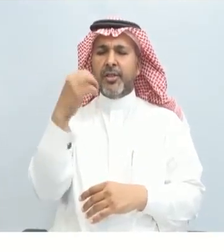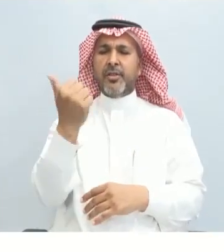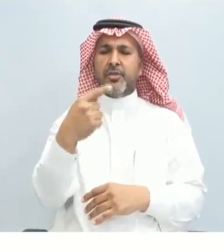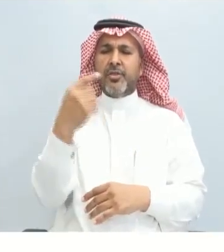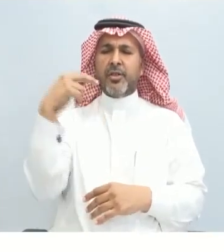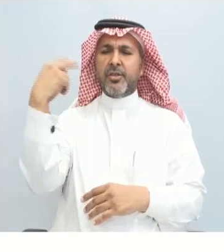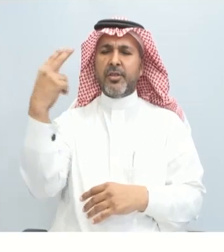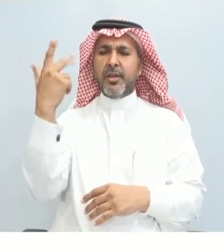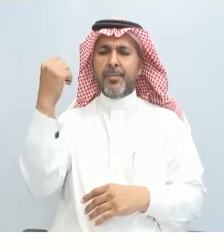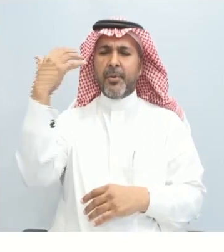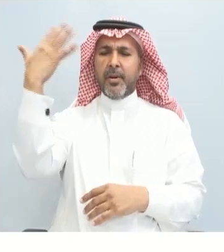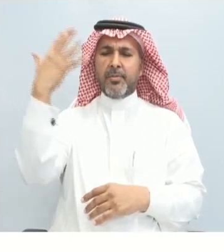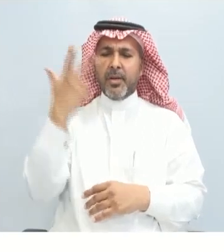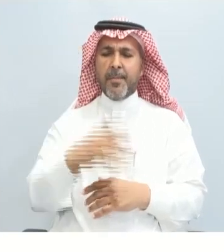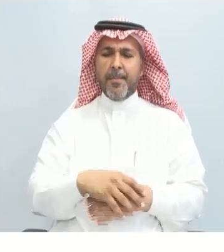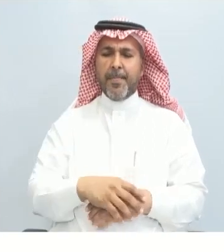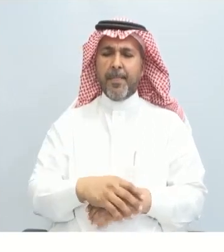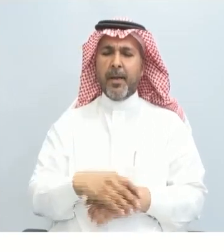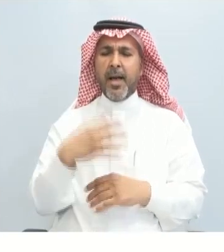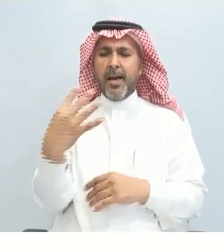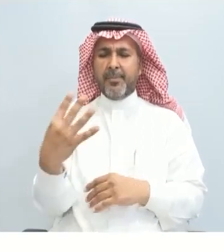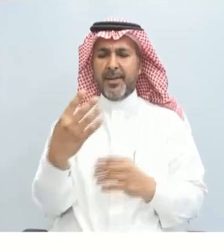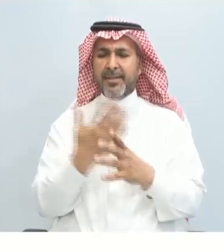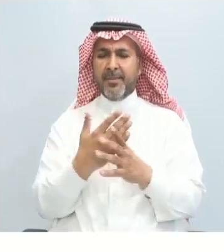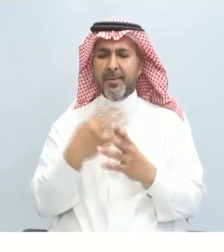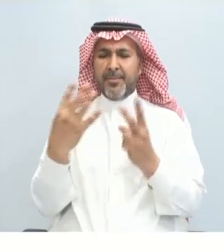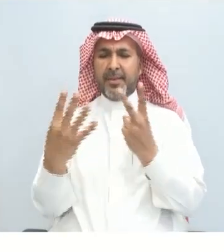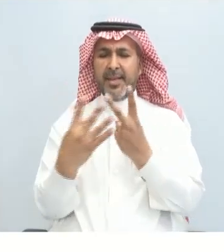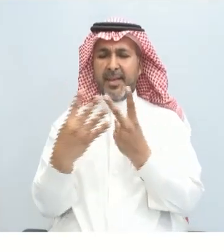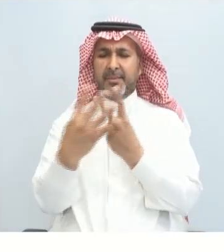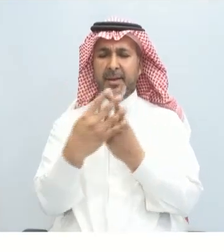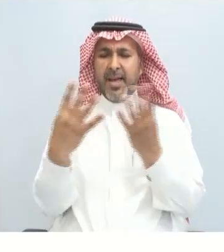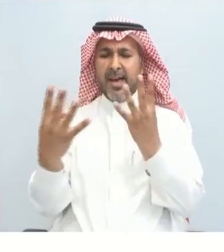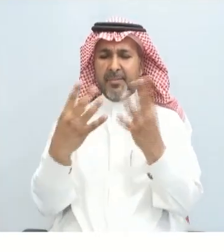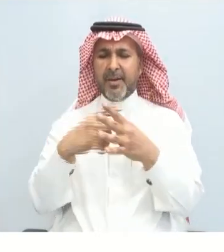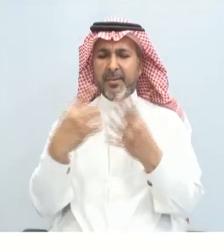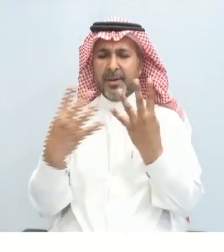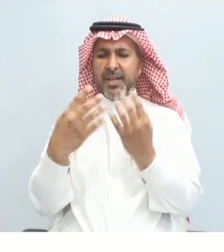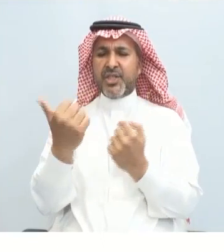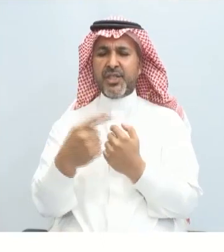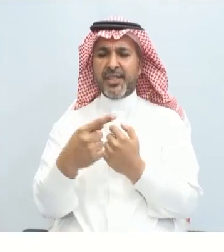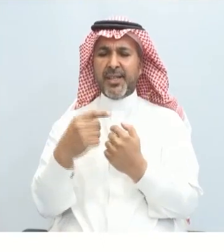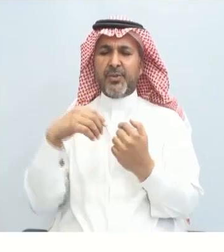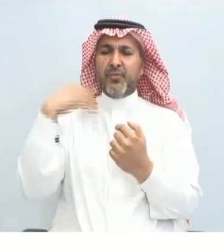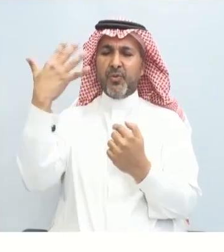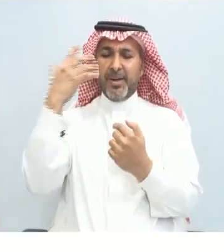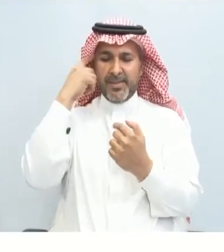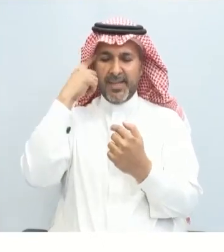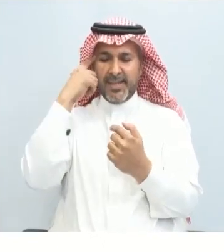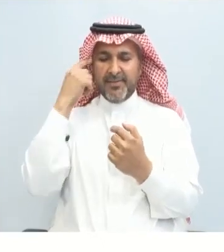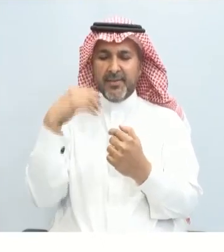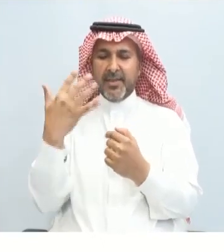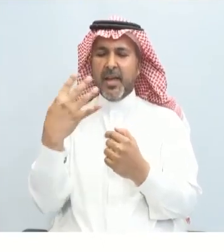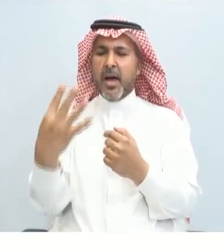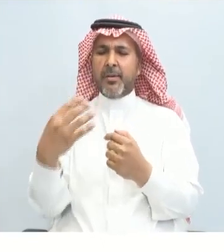5 طيب جذر 16 كم جذر 16 4 4 اس 5 طبعا بتاخذ الحين القوه الخامسه للعدد 4